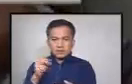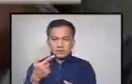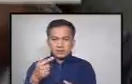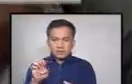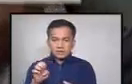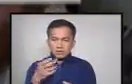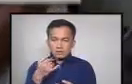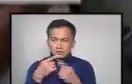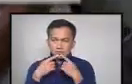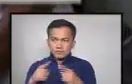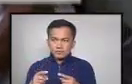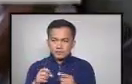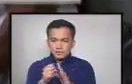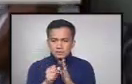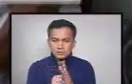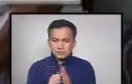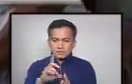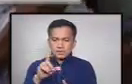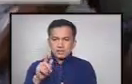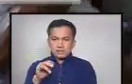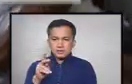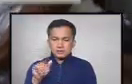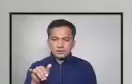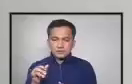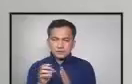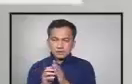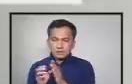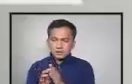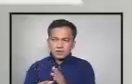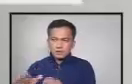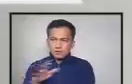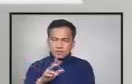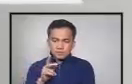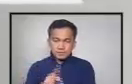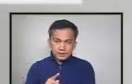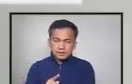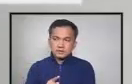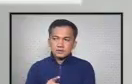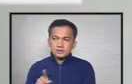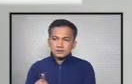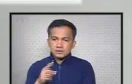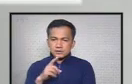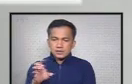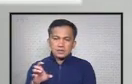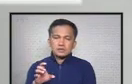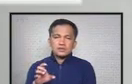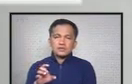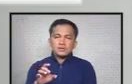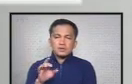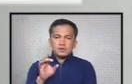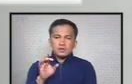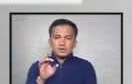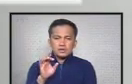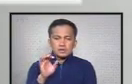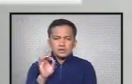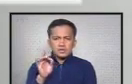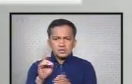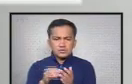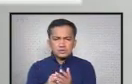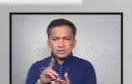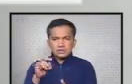naman, nagdeklara na ng state of calamity ang lungsod. Sa buong bansa naman, 180,000 na ang mga dengue